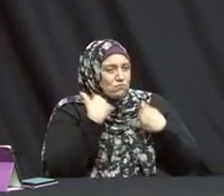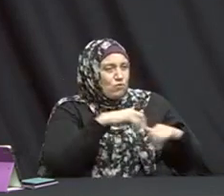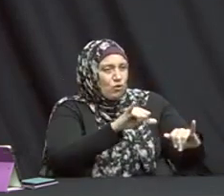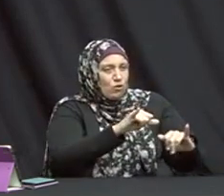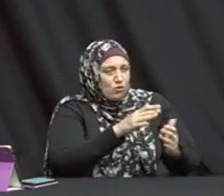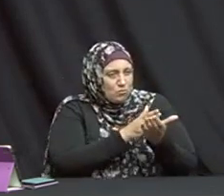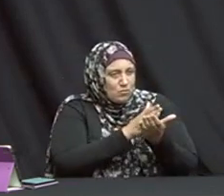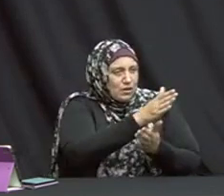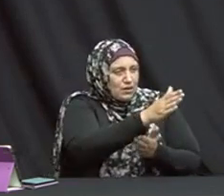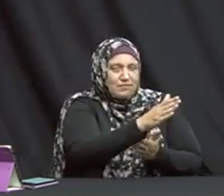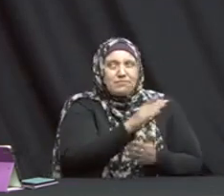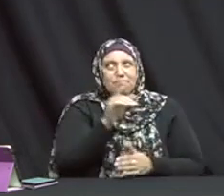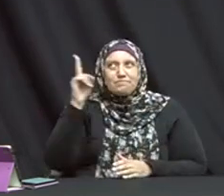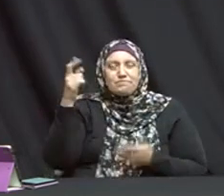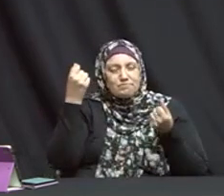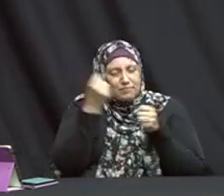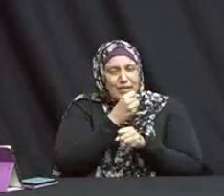وتقواها